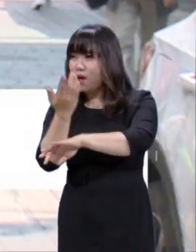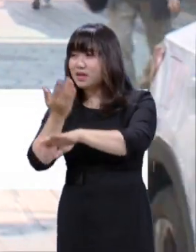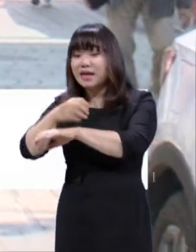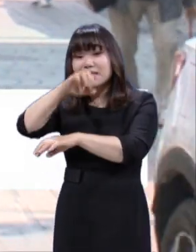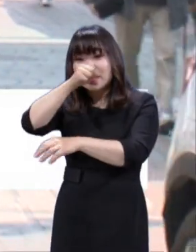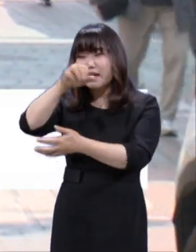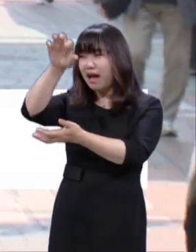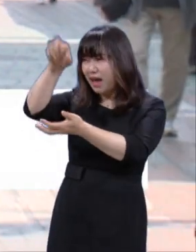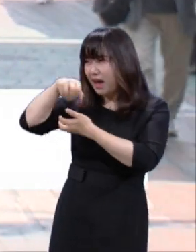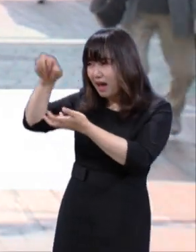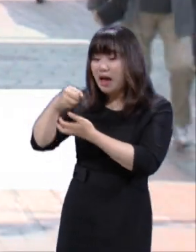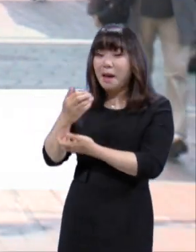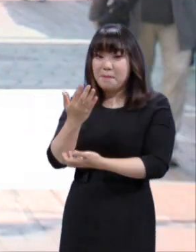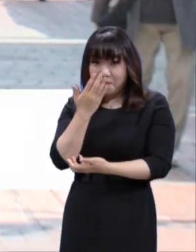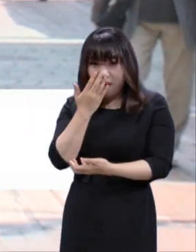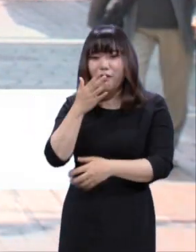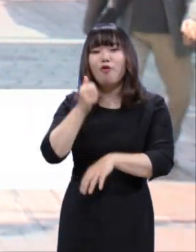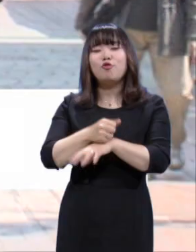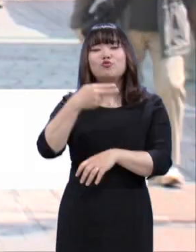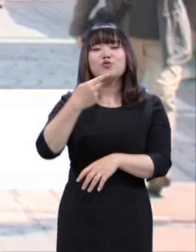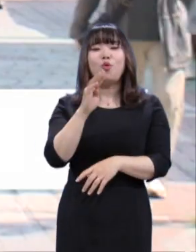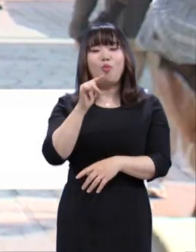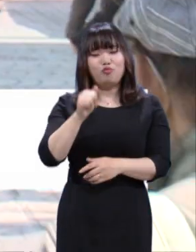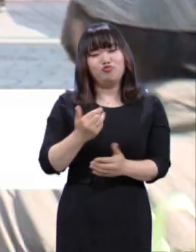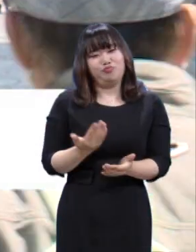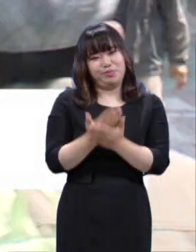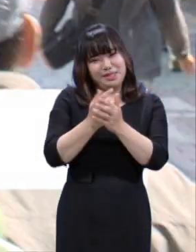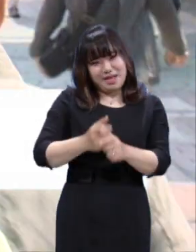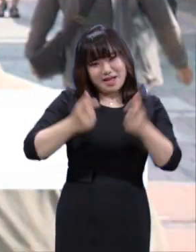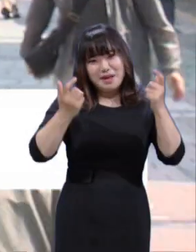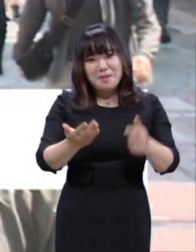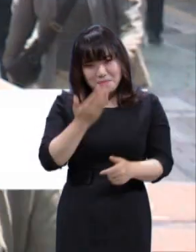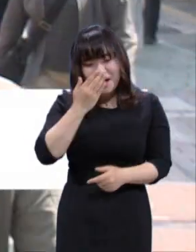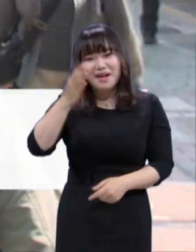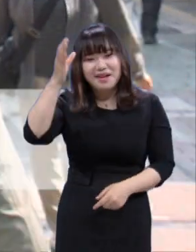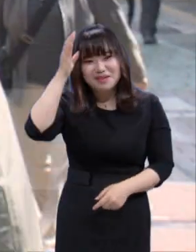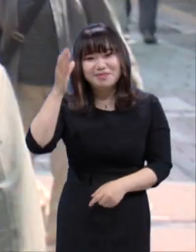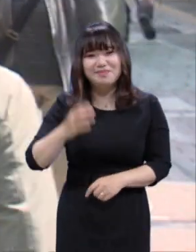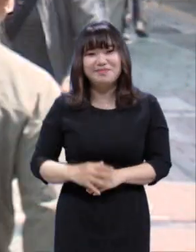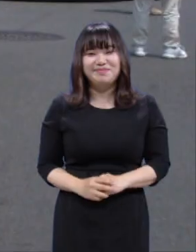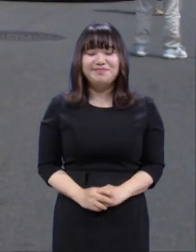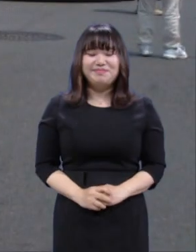재원도 더 많이 끌고 와서 도봉을 더 많이 발전시킬 수가 있습니다.